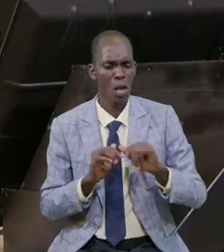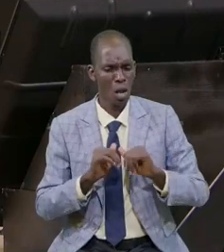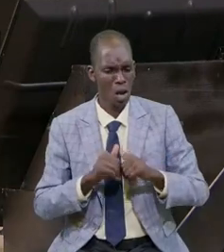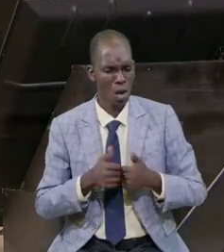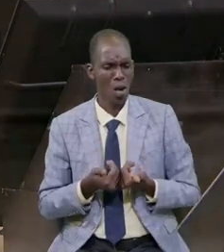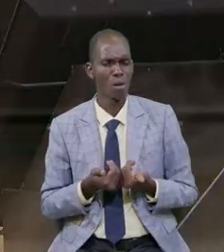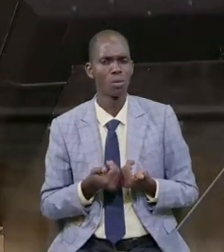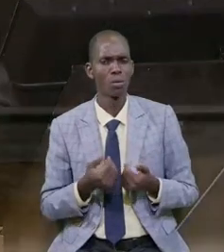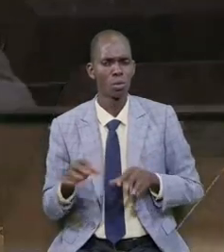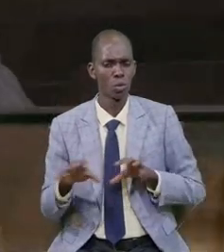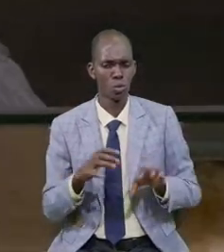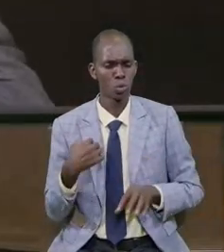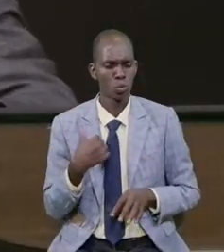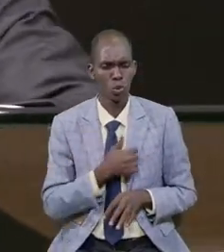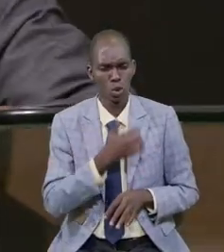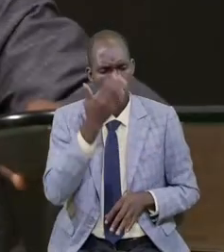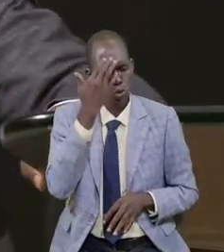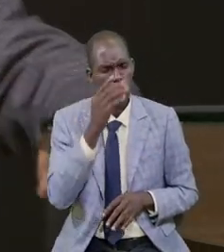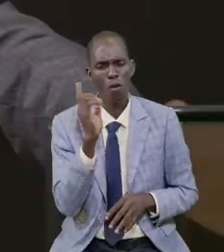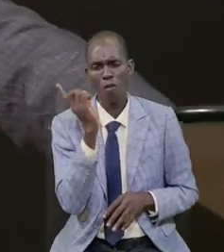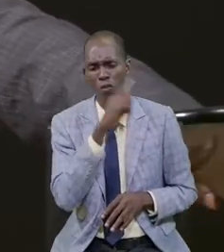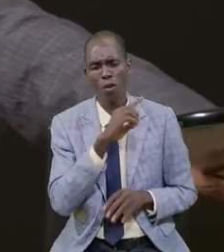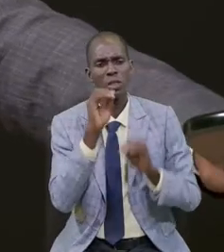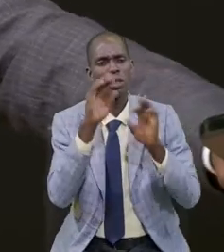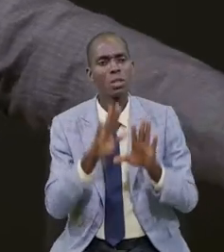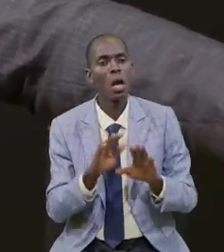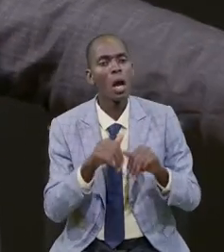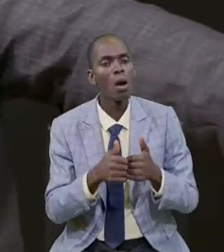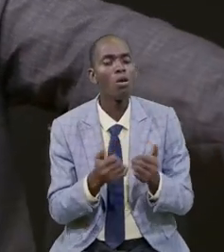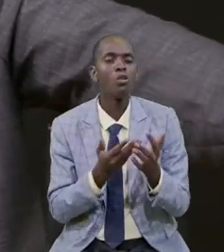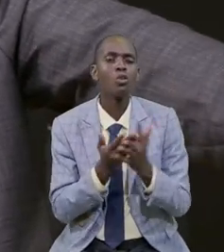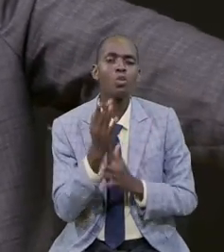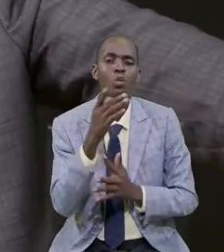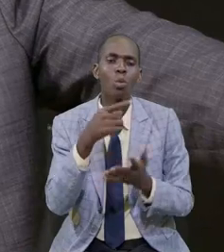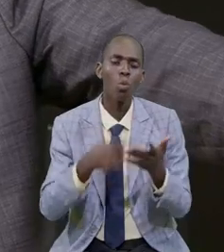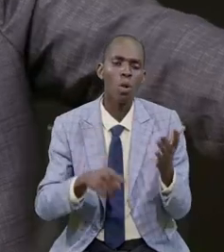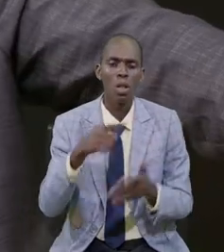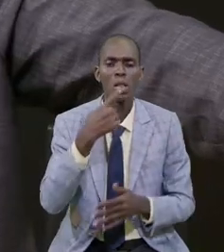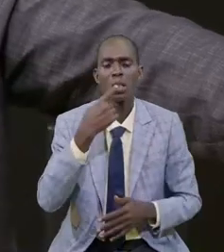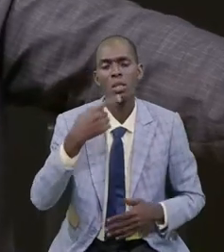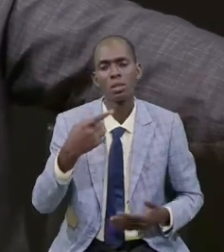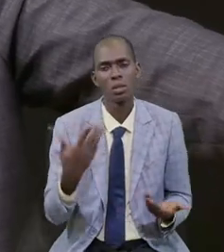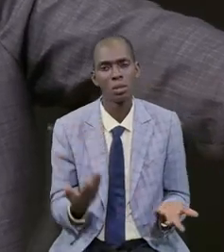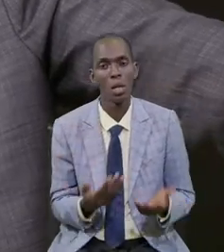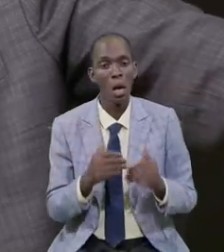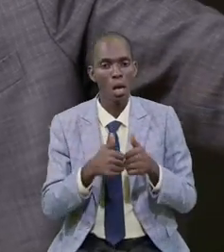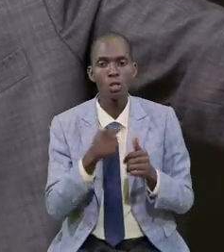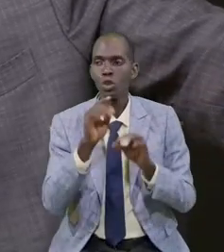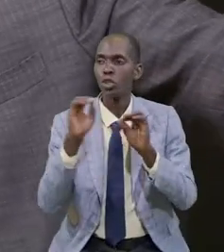Comment reconnaissons-nous les faux docteurs? C'est pas la langue. Comment